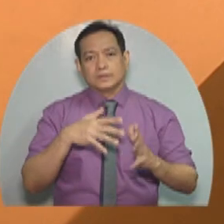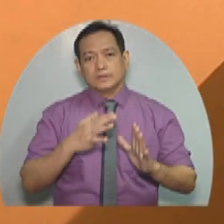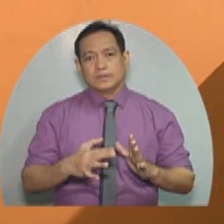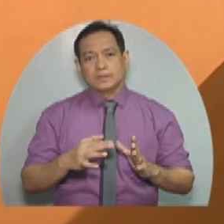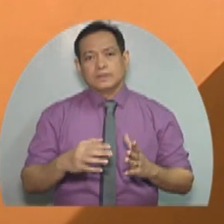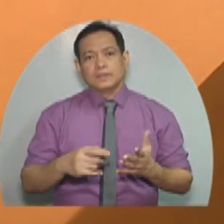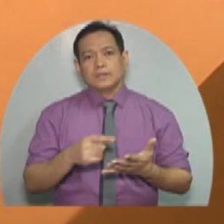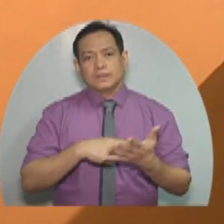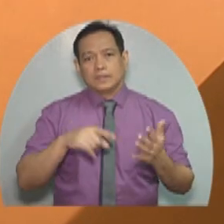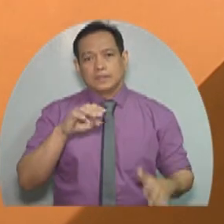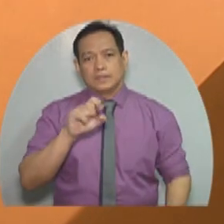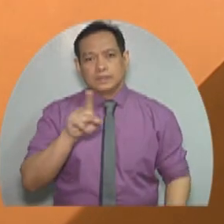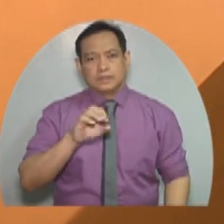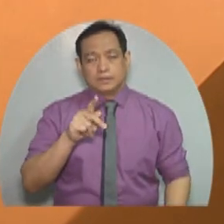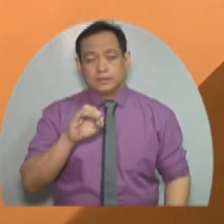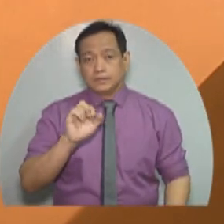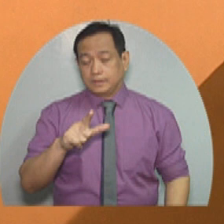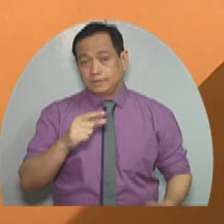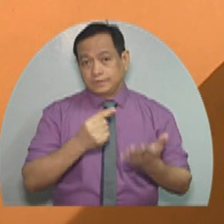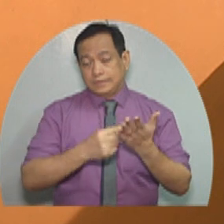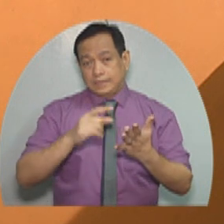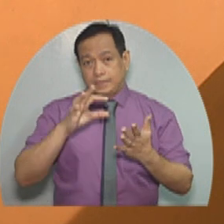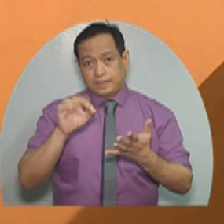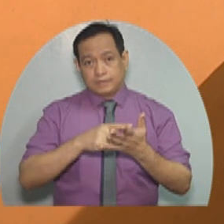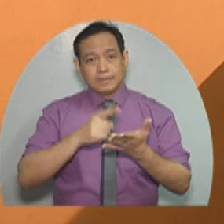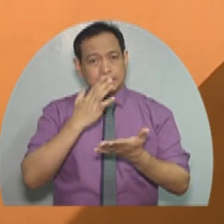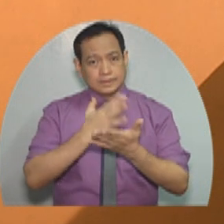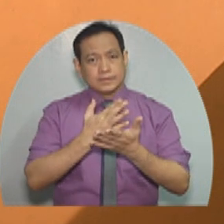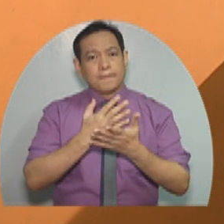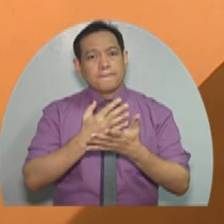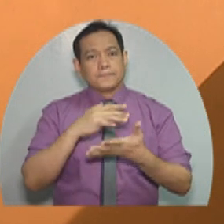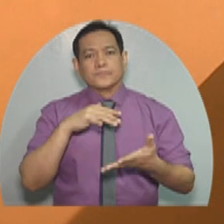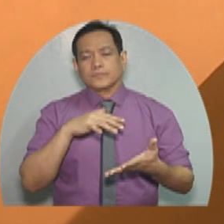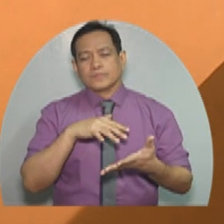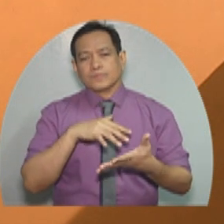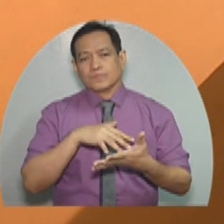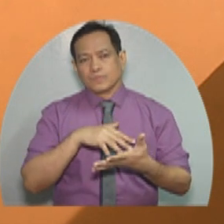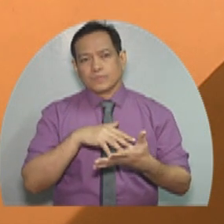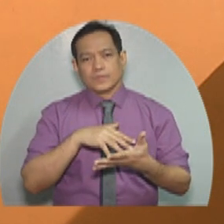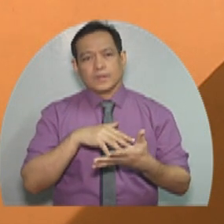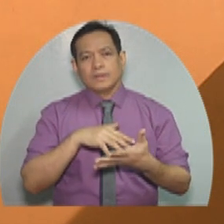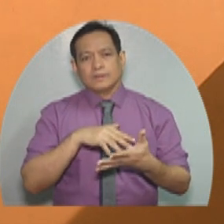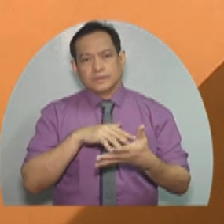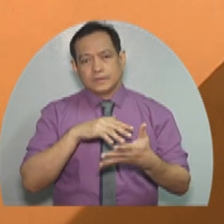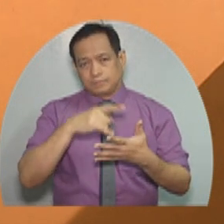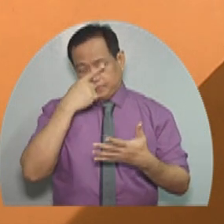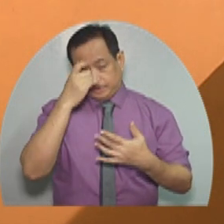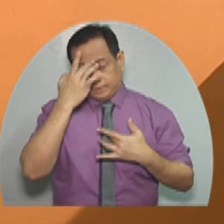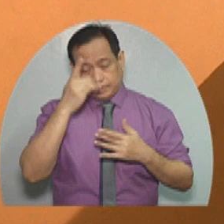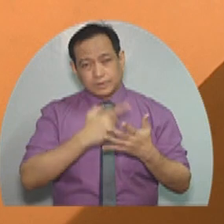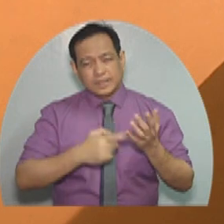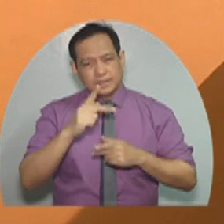Isang estudyante sa grade 9 si Ezekiel Kamangan, pero napilitan siyang tumigil dahil sa kanyang sakit. Ano ba yung kanyang sakit